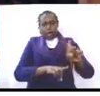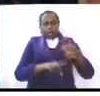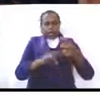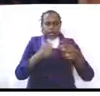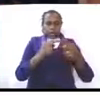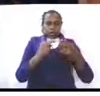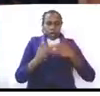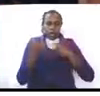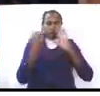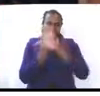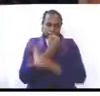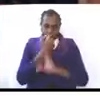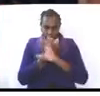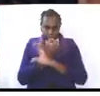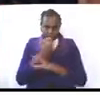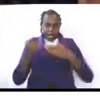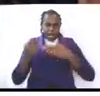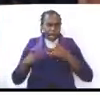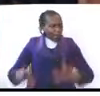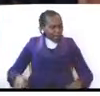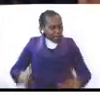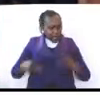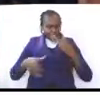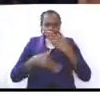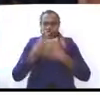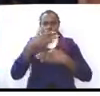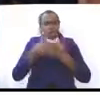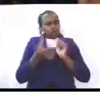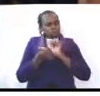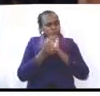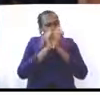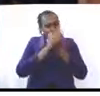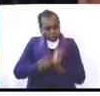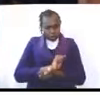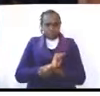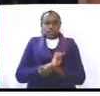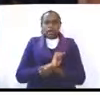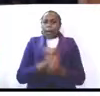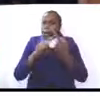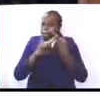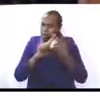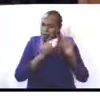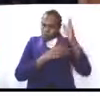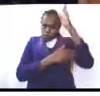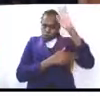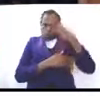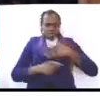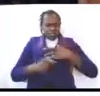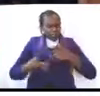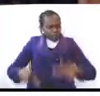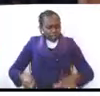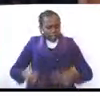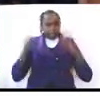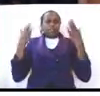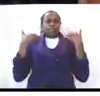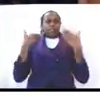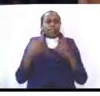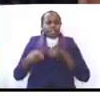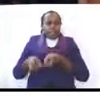yetu, maisha yetu yote yalibadilika. Lakini Mungu wewe uishie milele, vile